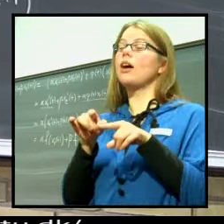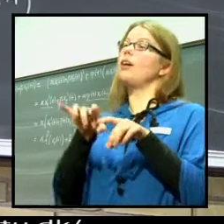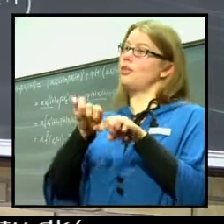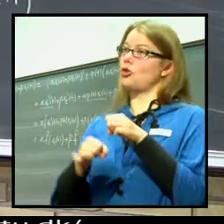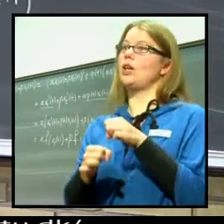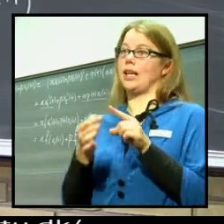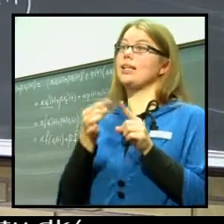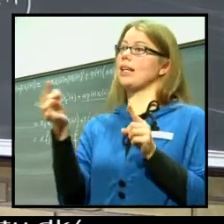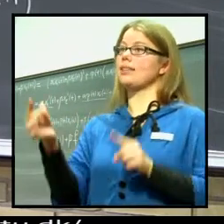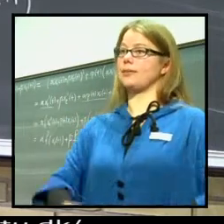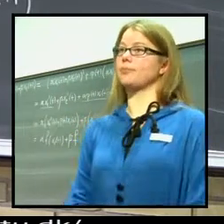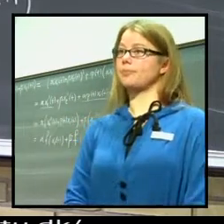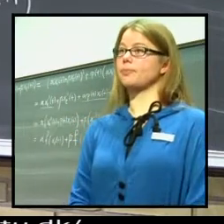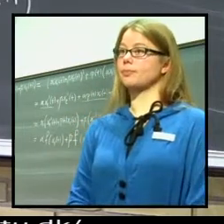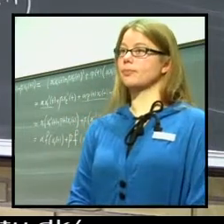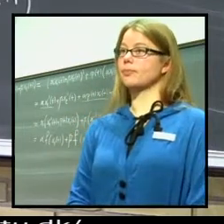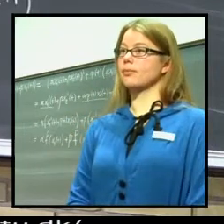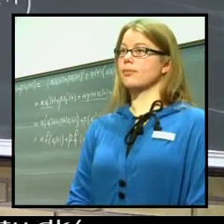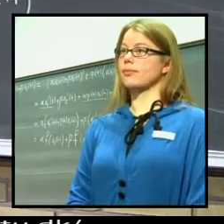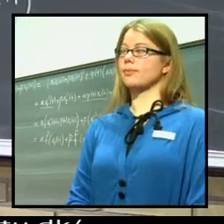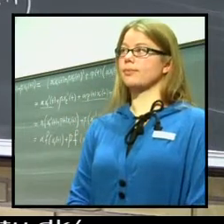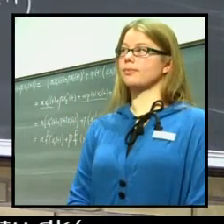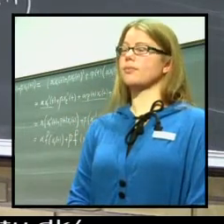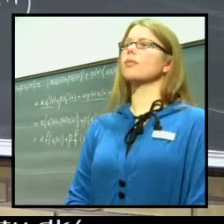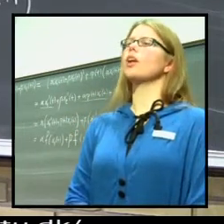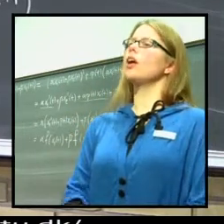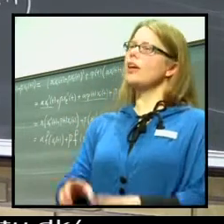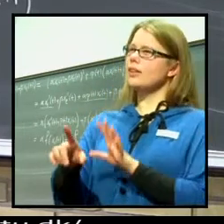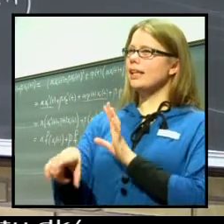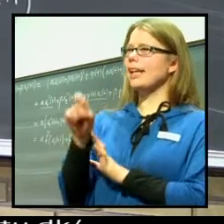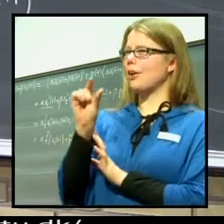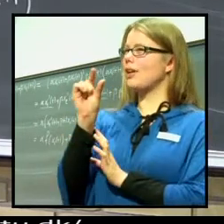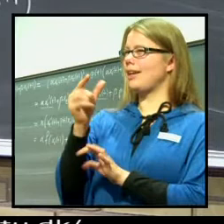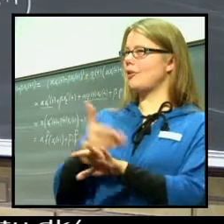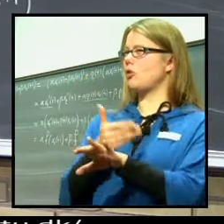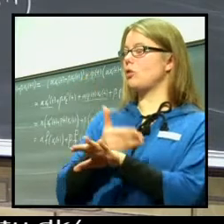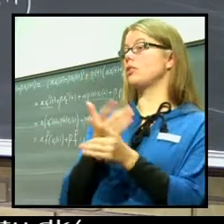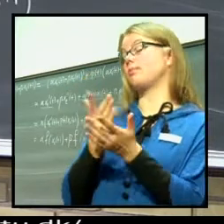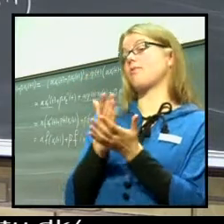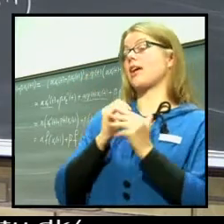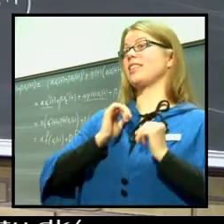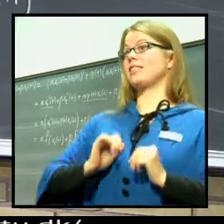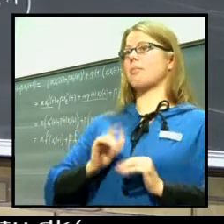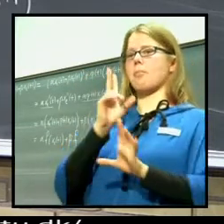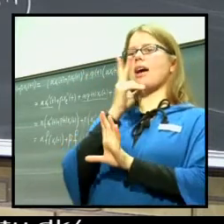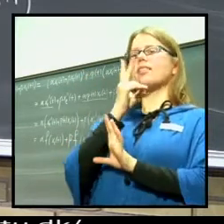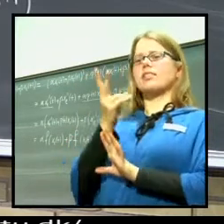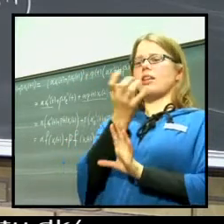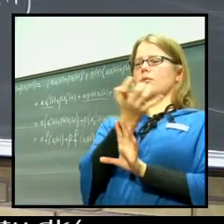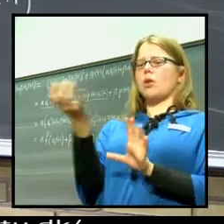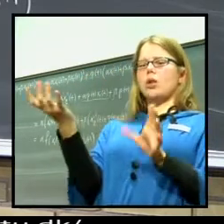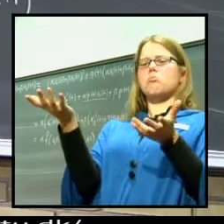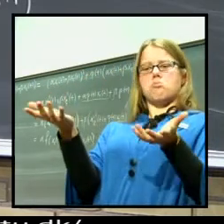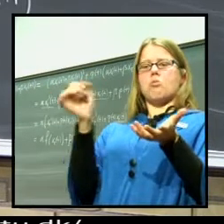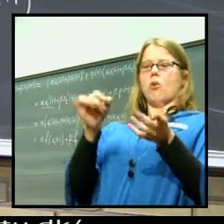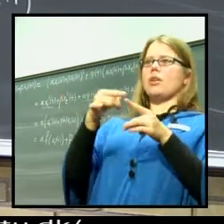ødelægger lineariteten. Så det kræver en lille smule øvelse, men ellers er det relativt simpelt at se, hvornår